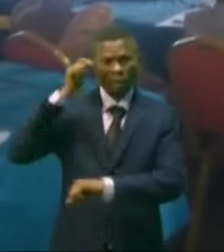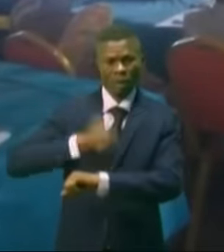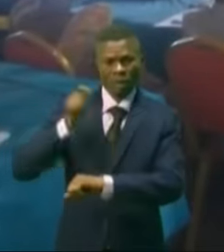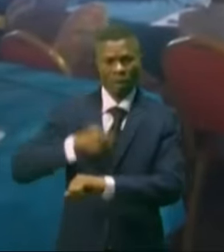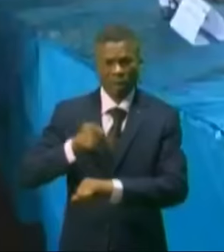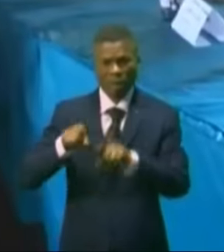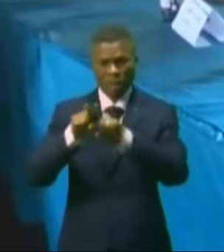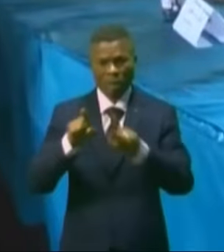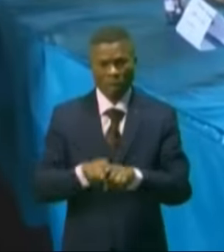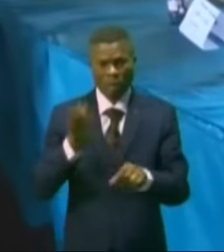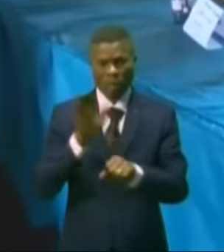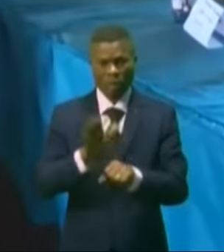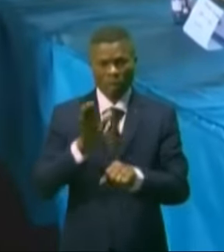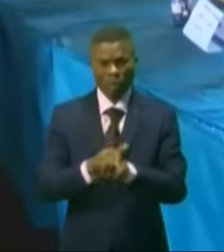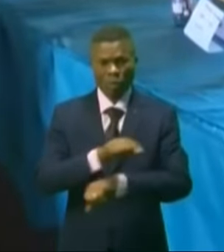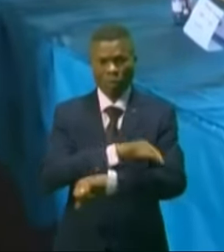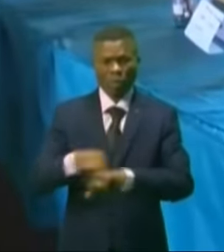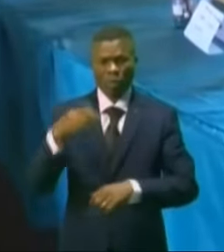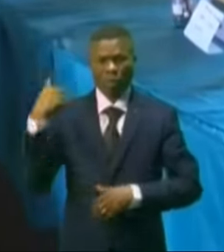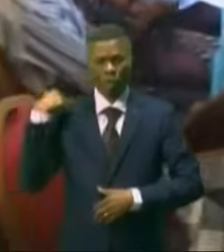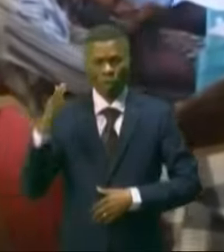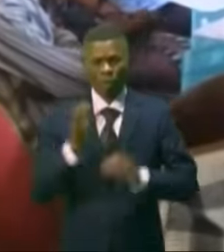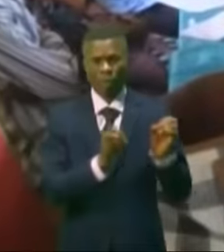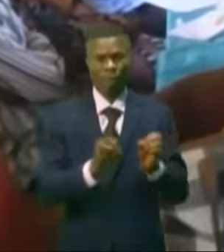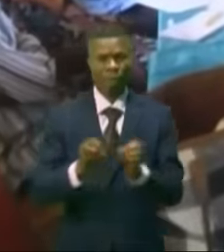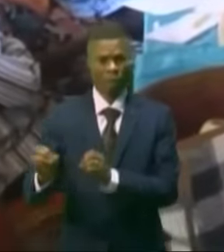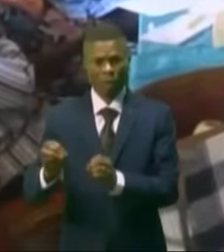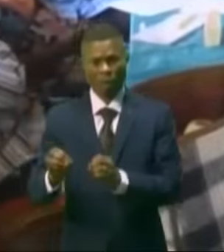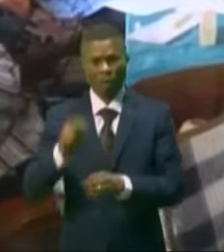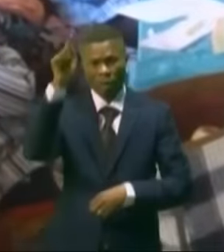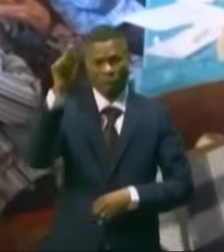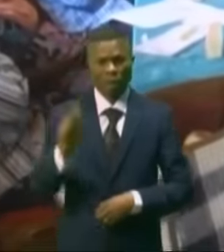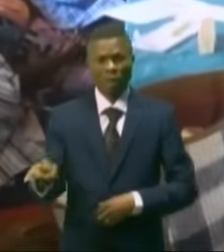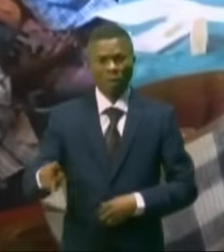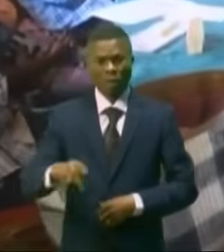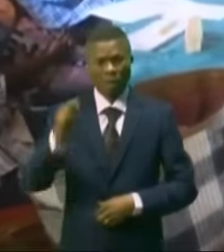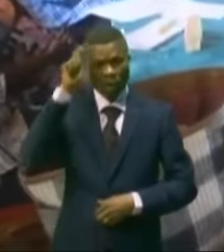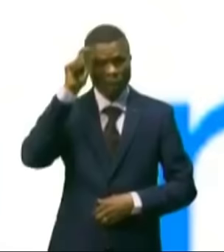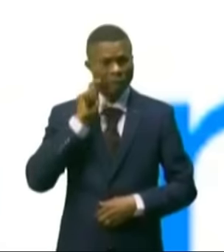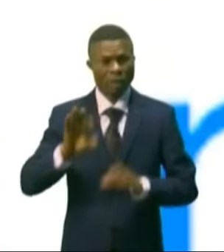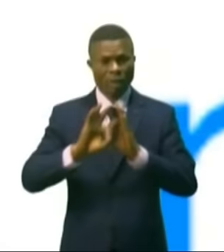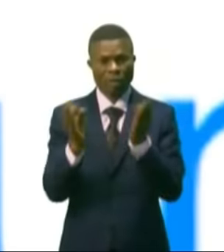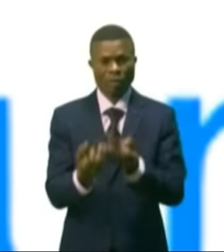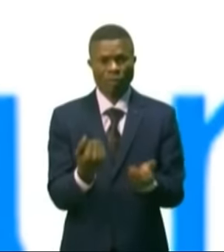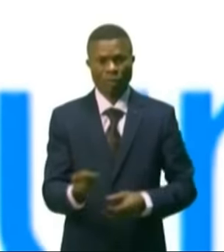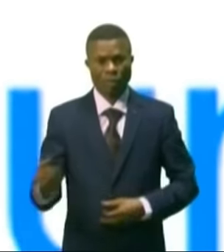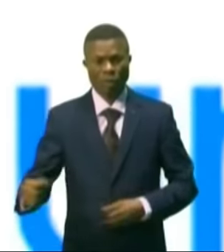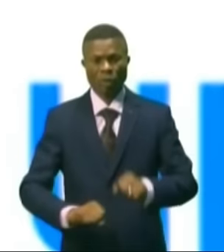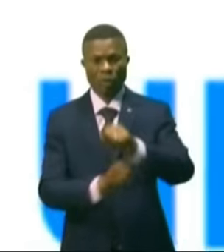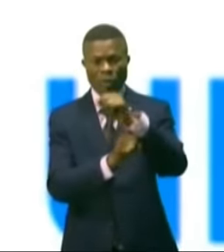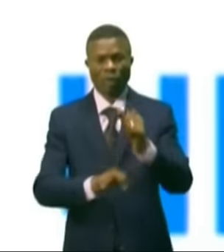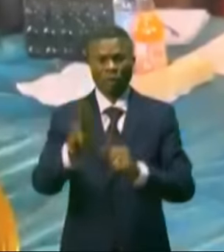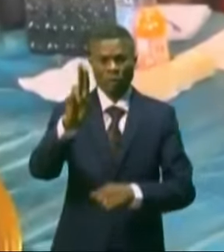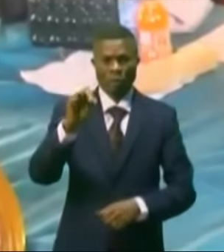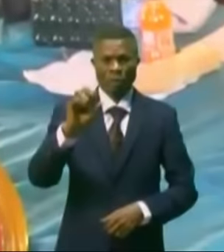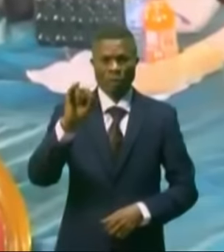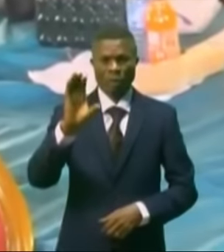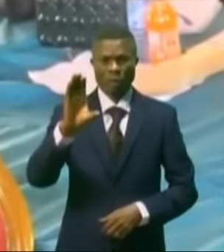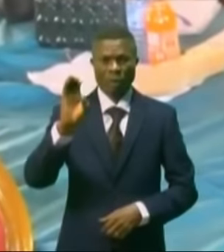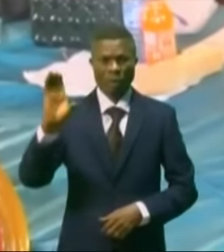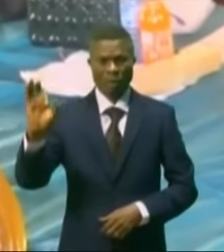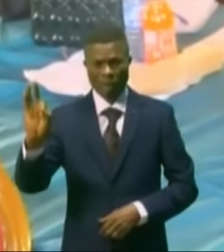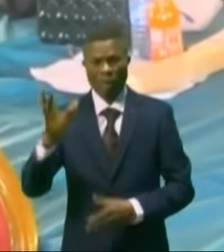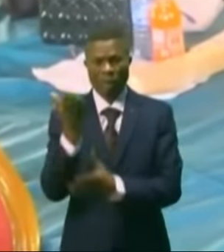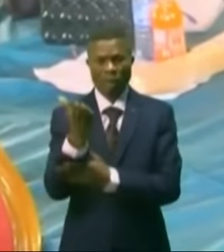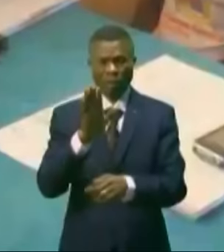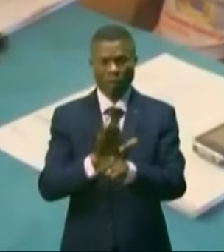compris les différentes institutions. Organisée par la division provinciale du genre famille et enfants, avec l'appui de l'UNICEF, pour réprimander davantage